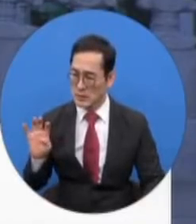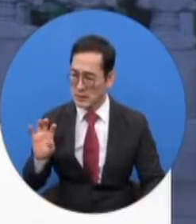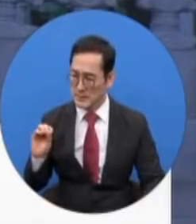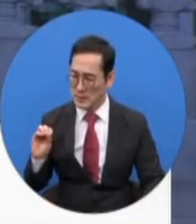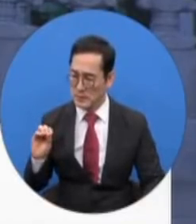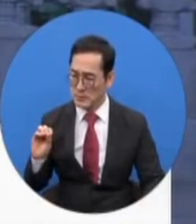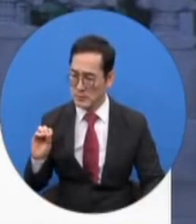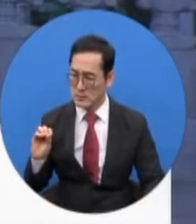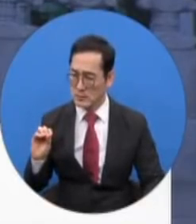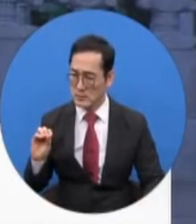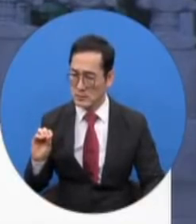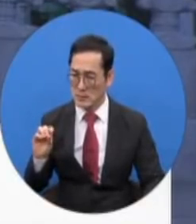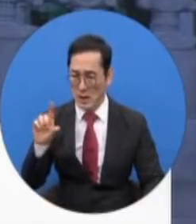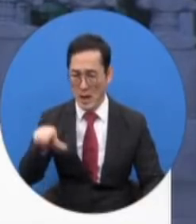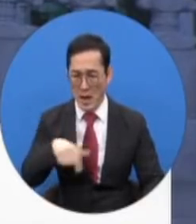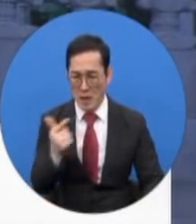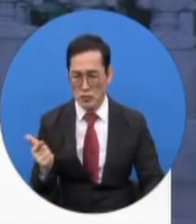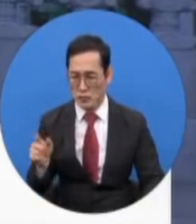명이 넘었다고요?